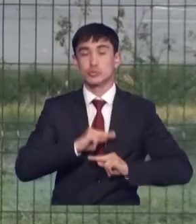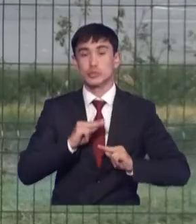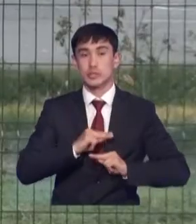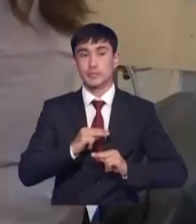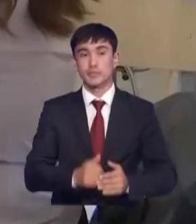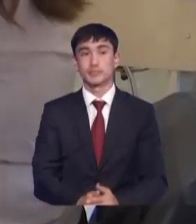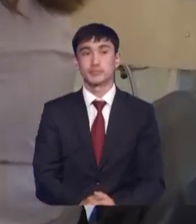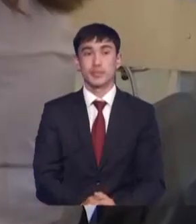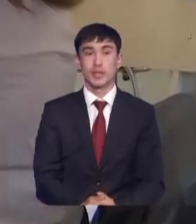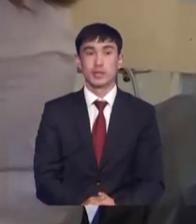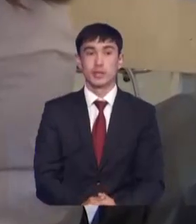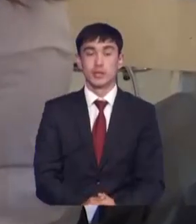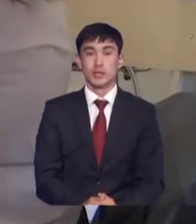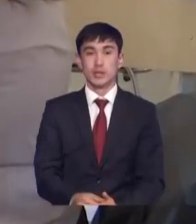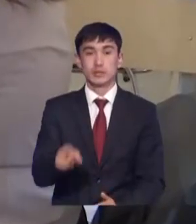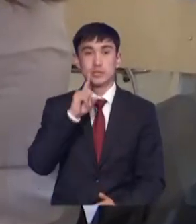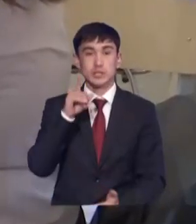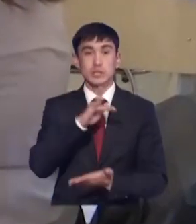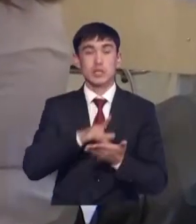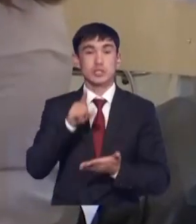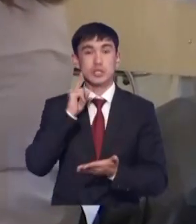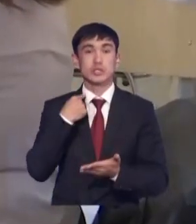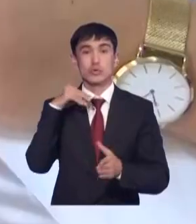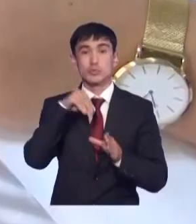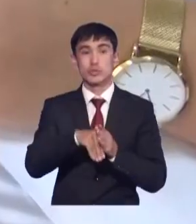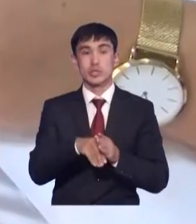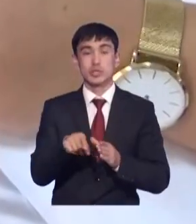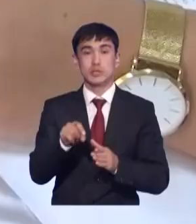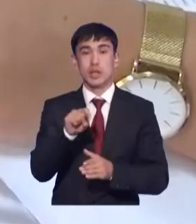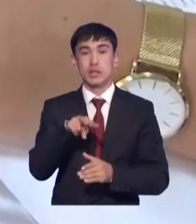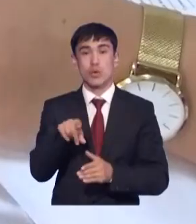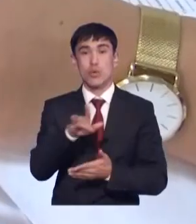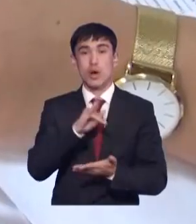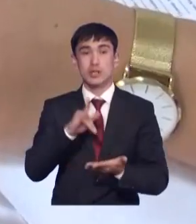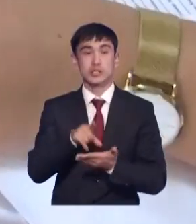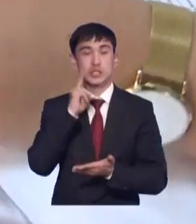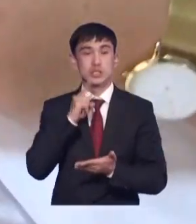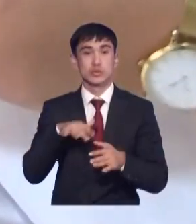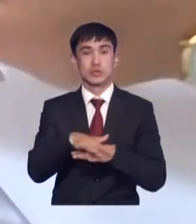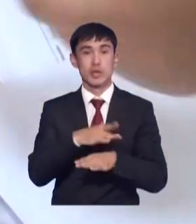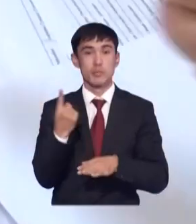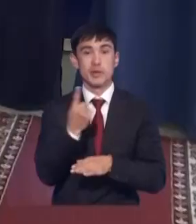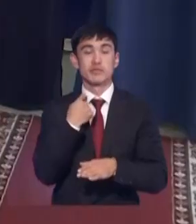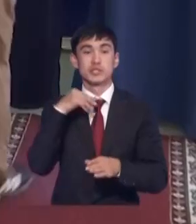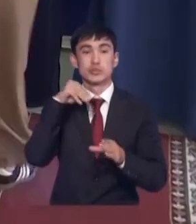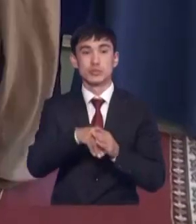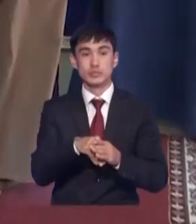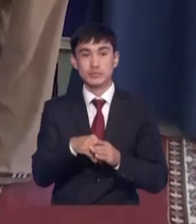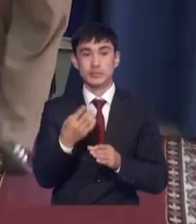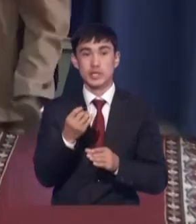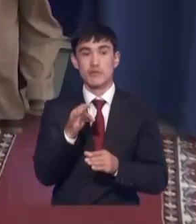тұр. Жас қала, жас дауыс берушілер. Алатау қаласының жас тұрғындары алғаш рет дауыс беріп қана